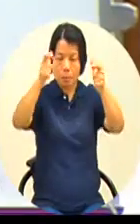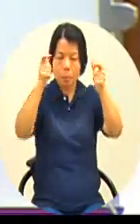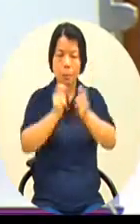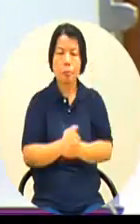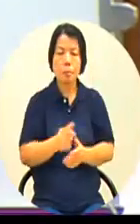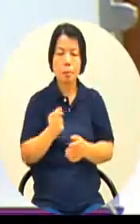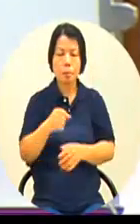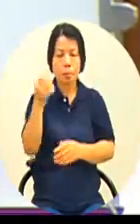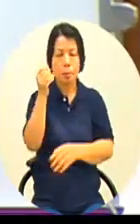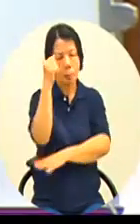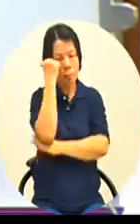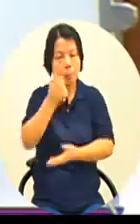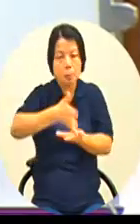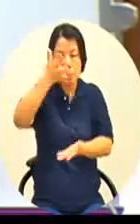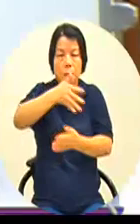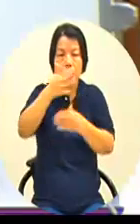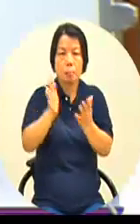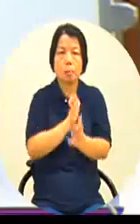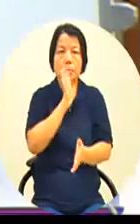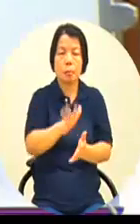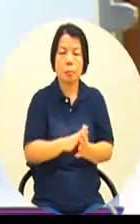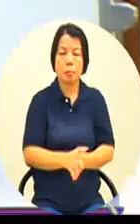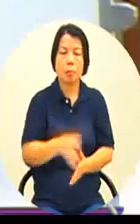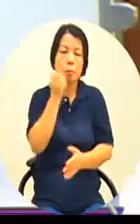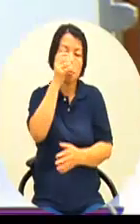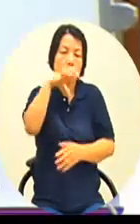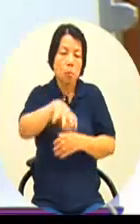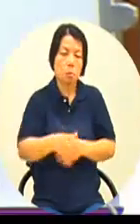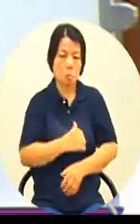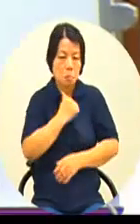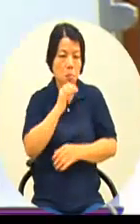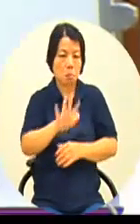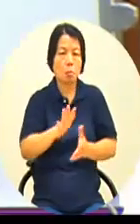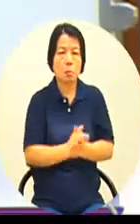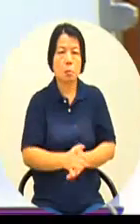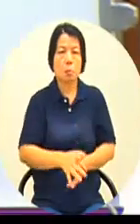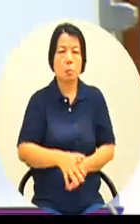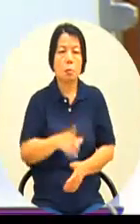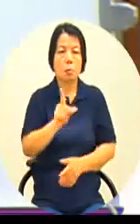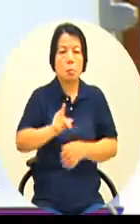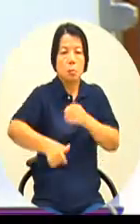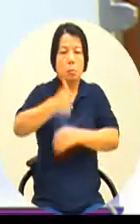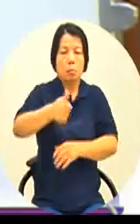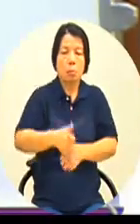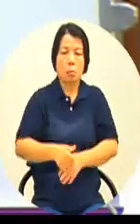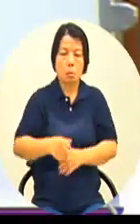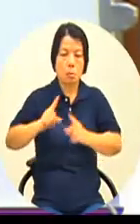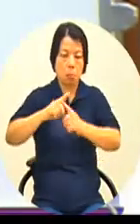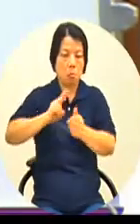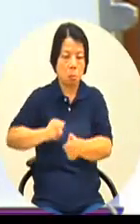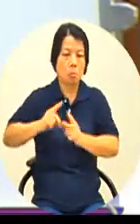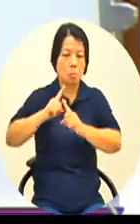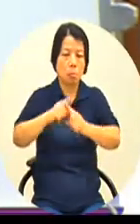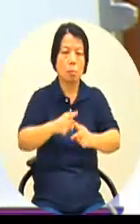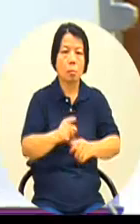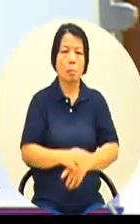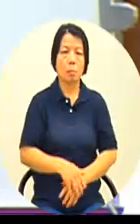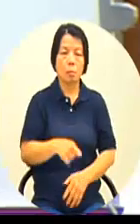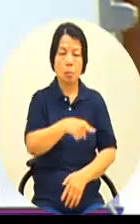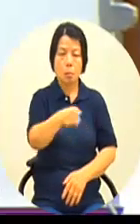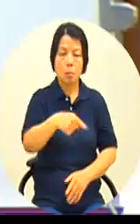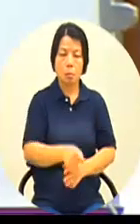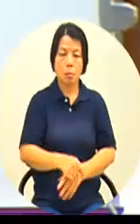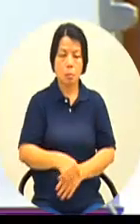光局有生意啦，派个科长去了，科长去就会使啊，免局长，那局长上好，去啊饭店